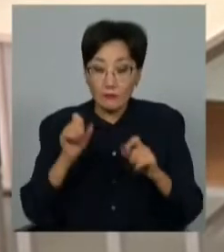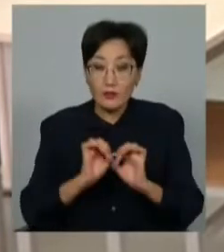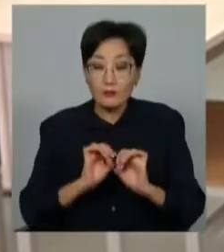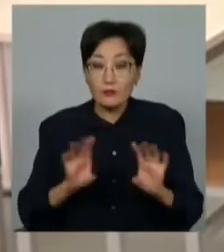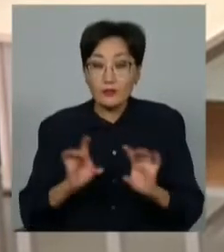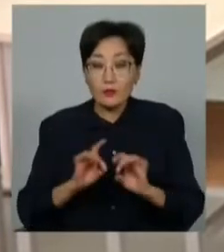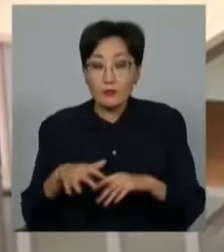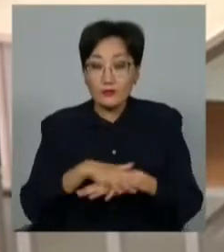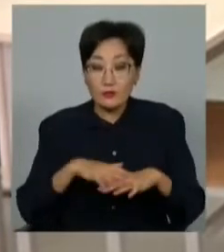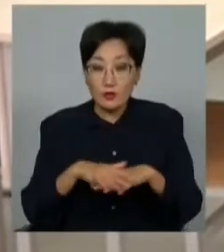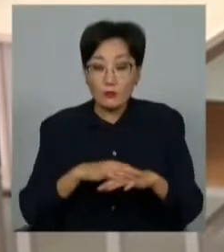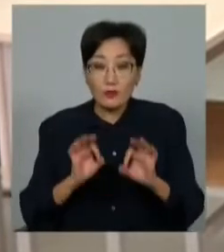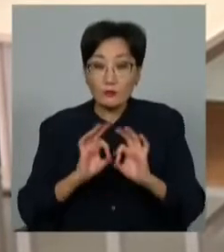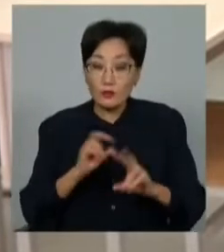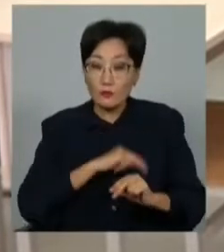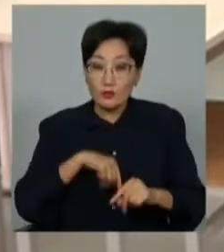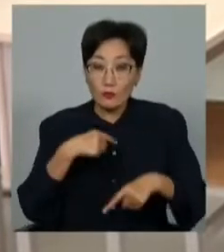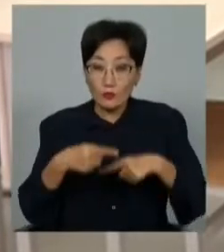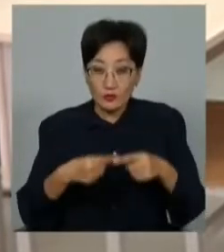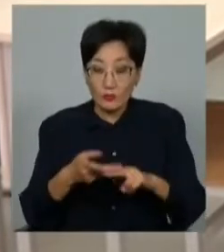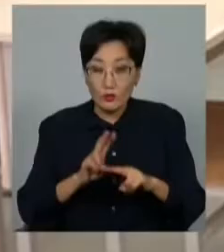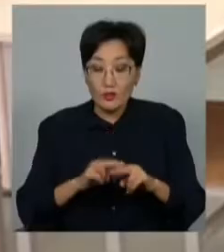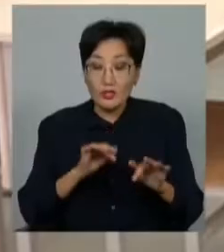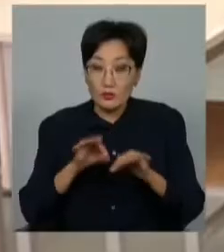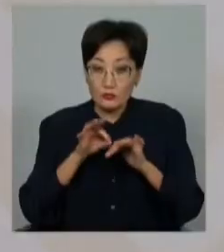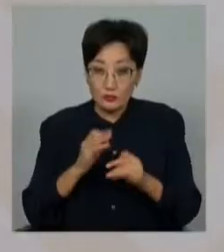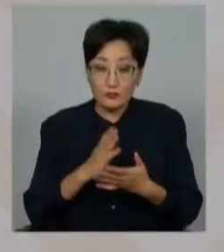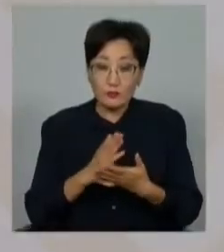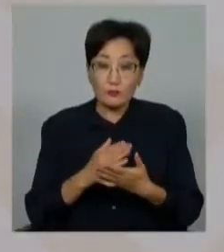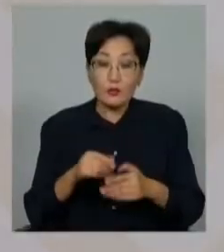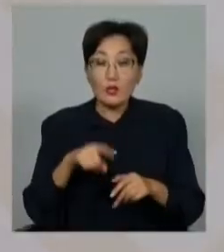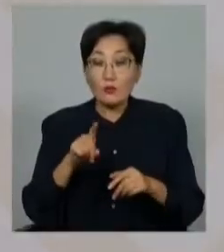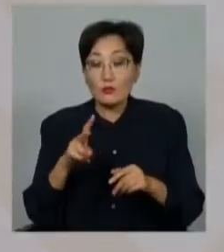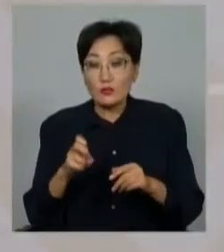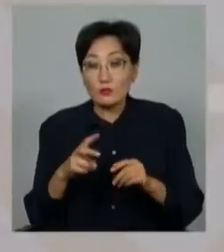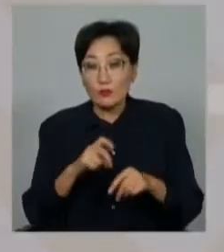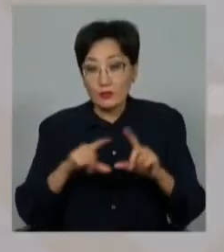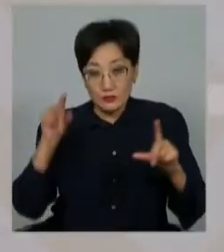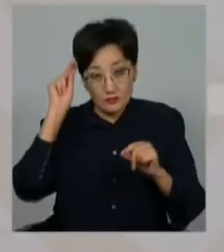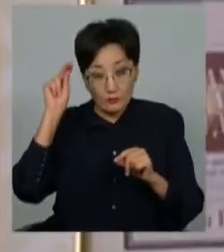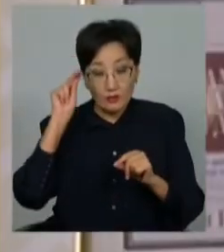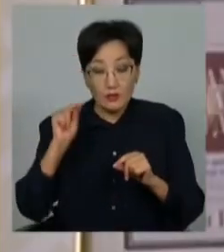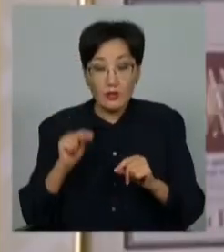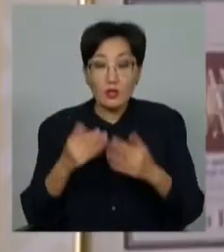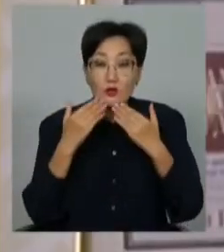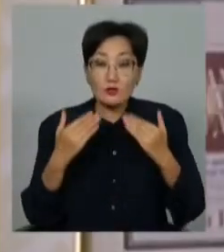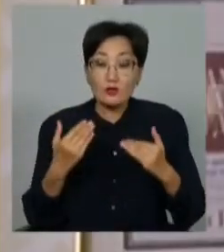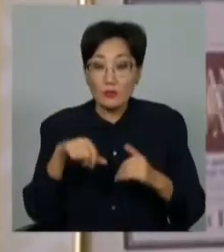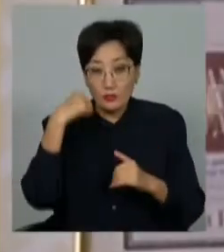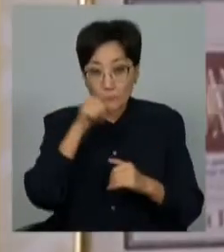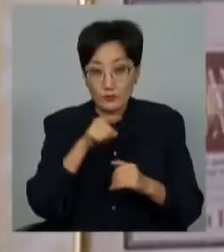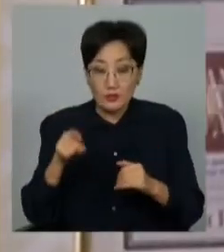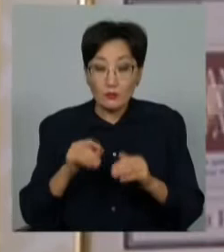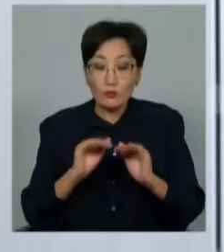қоғамдық пікір қалыптастыру мақсатында осы іс-шара ұйымдастырылып отыр. Нөмірі 200-ші мектеп гимназиясында соңғы 2 жылдан